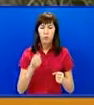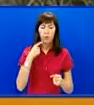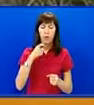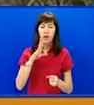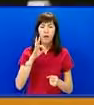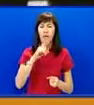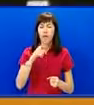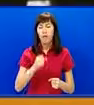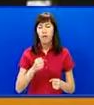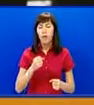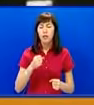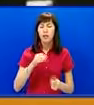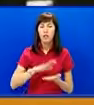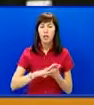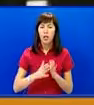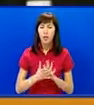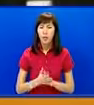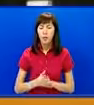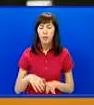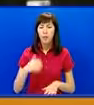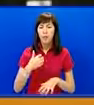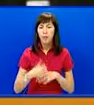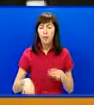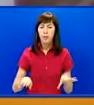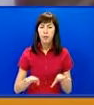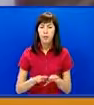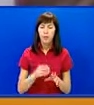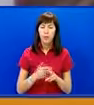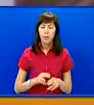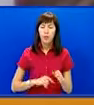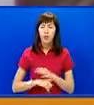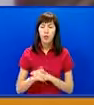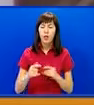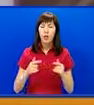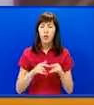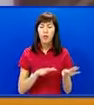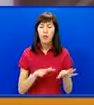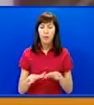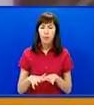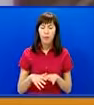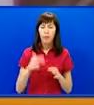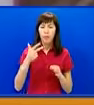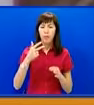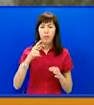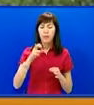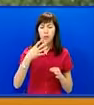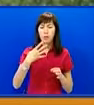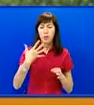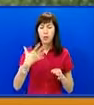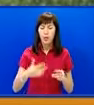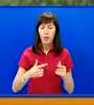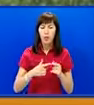ВАЗ находился в состоянии алкогольного опьянения средней степени. По данному факту возбуждено уголовное дело по 345 части